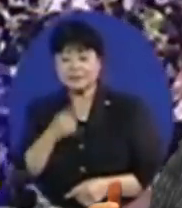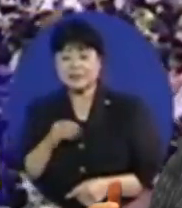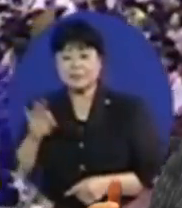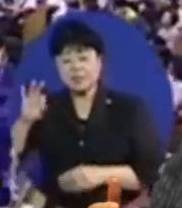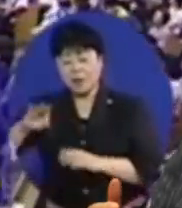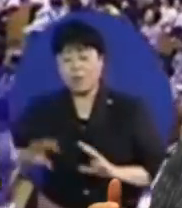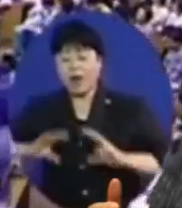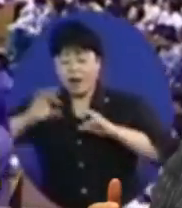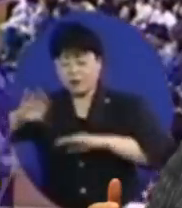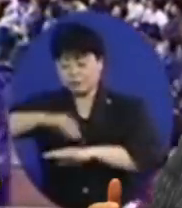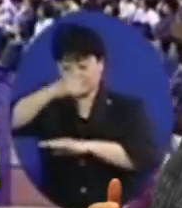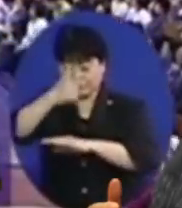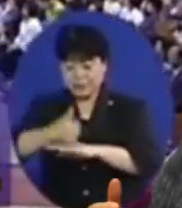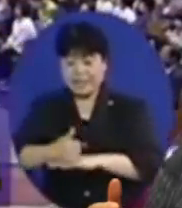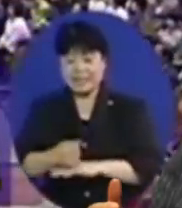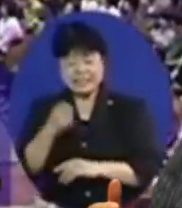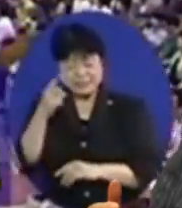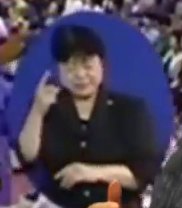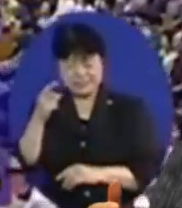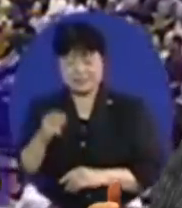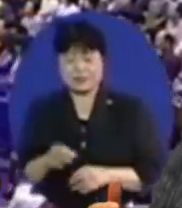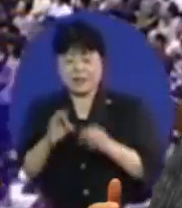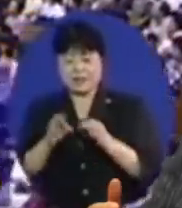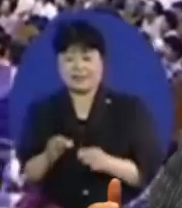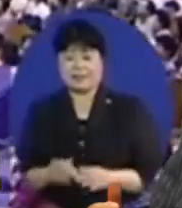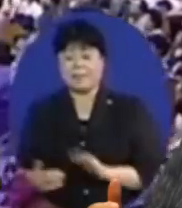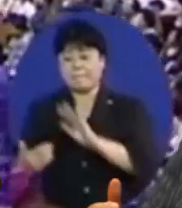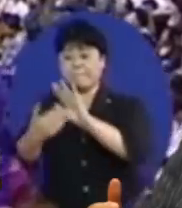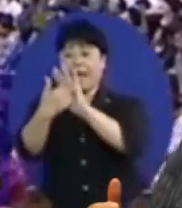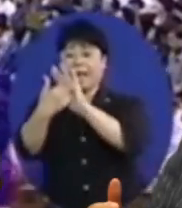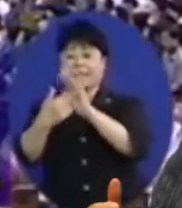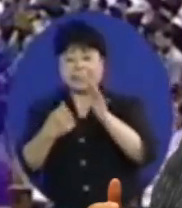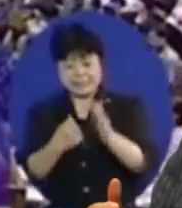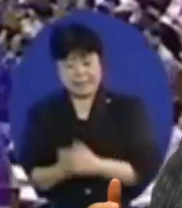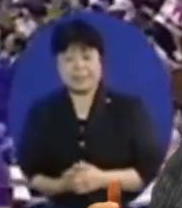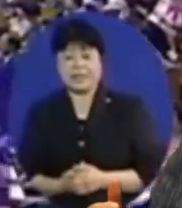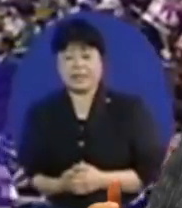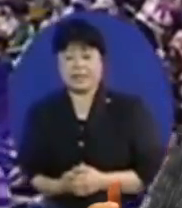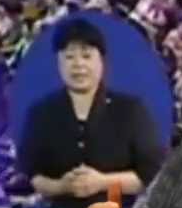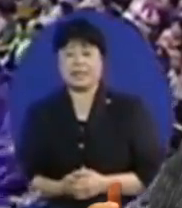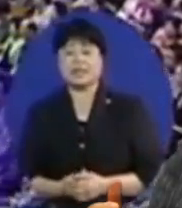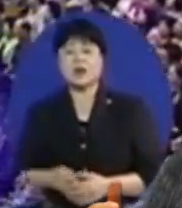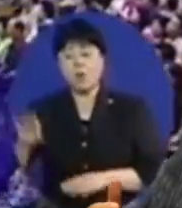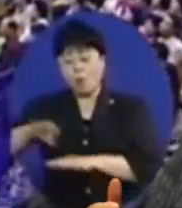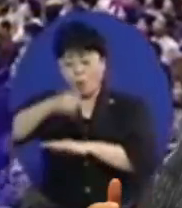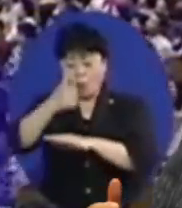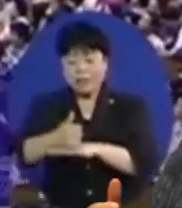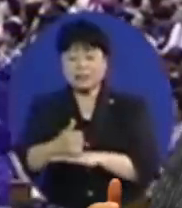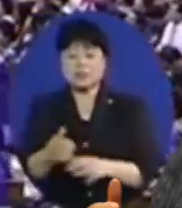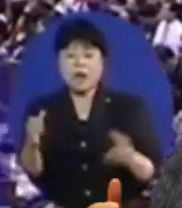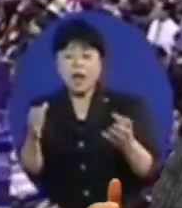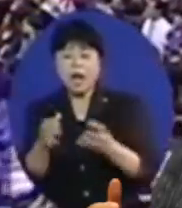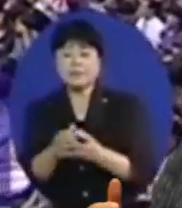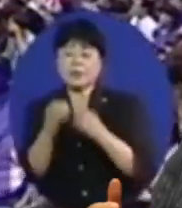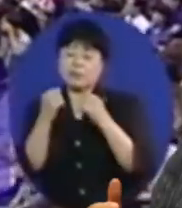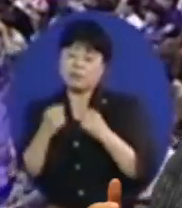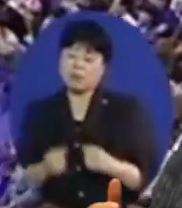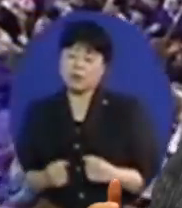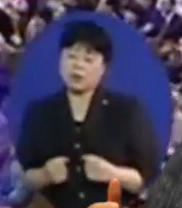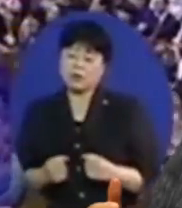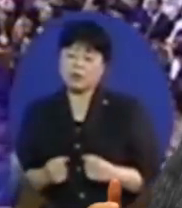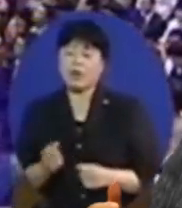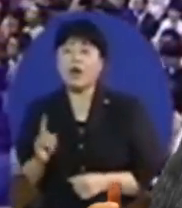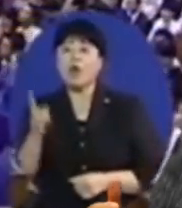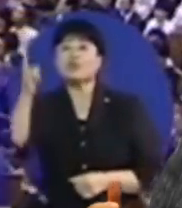왕국의 군주가 20일 동안 나를 막았으므로 내가 거기 바사 왕국의 왕들과 함께 머물러 있더니 가장